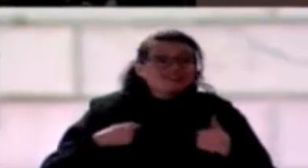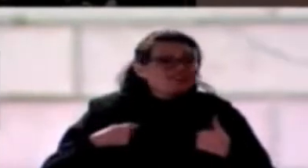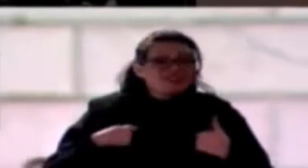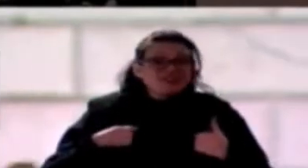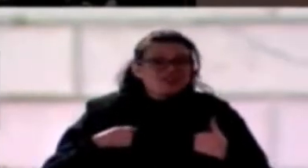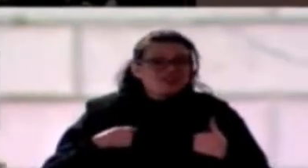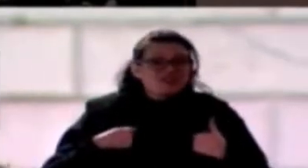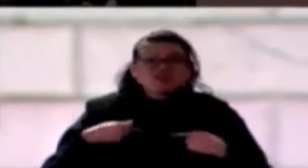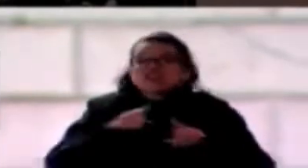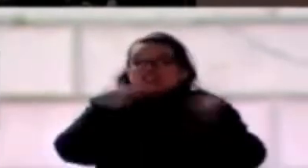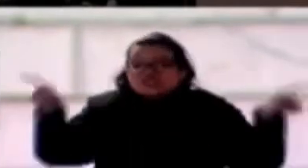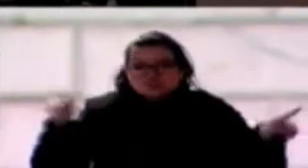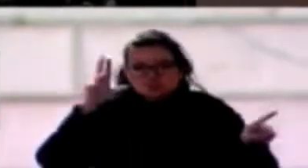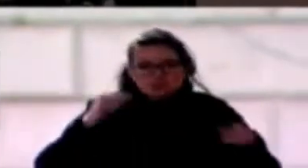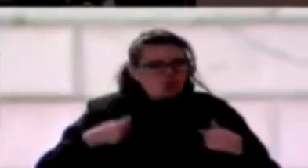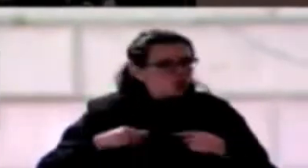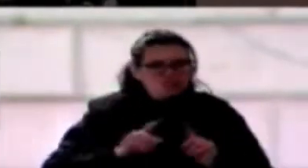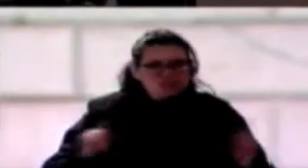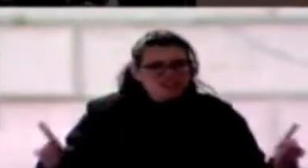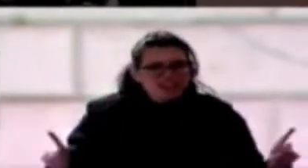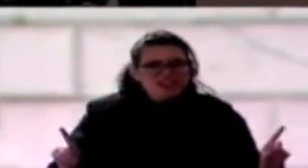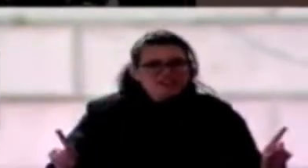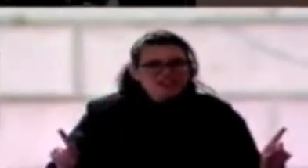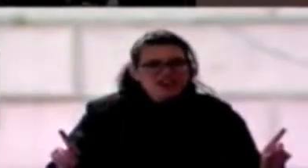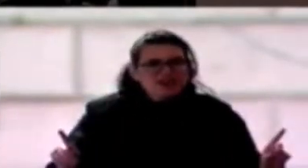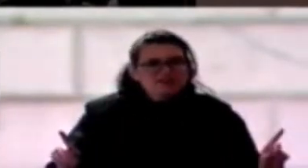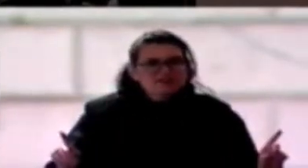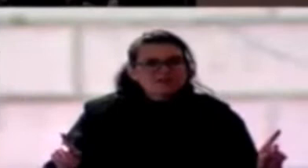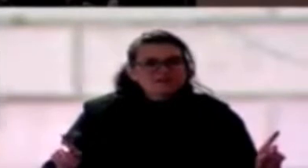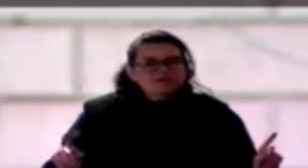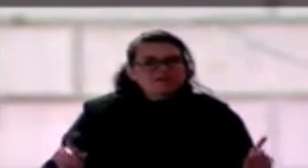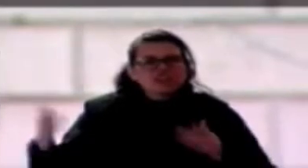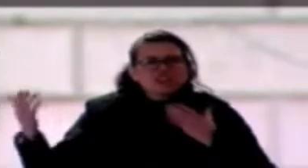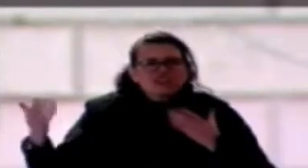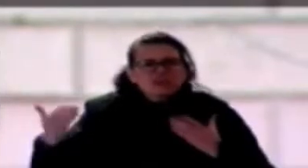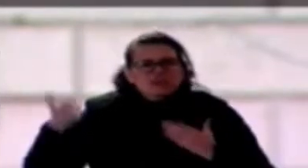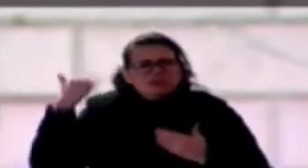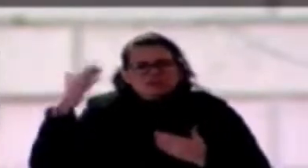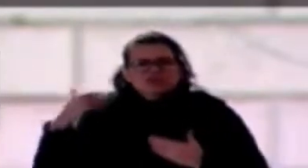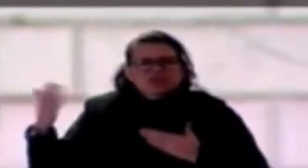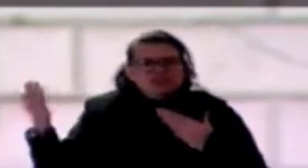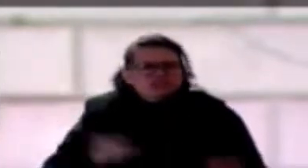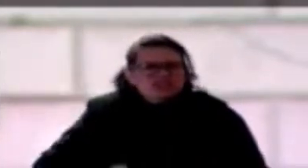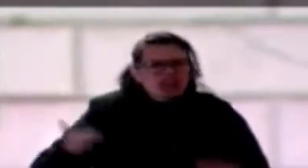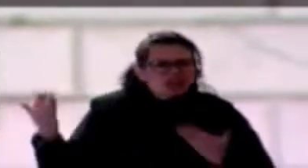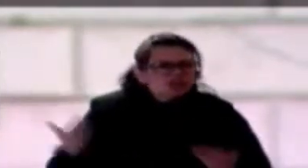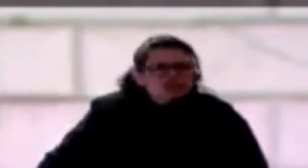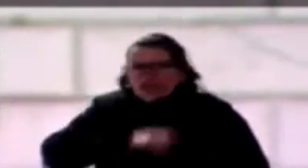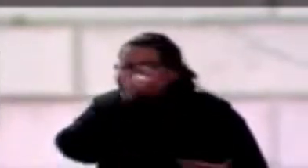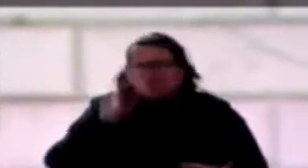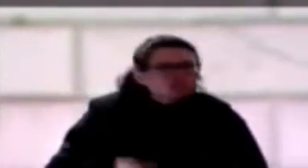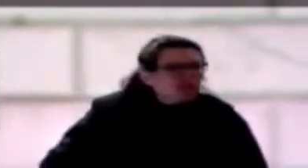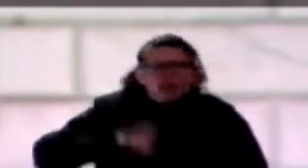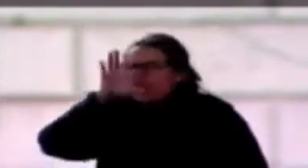ricominciare a parlare, sono stati i meetup che mi hanno invitato in ogni parte d'Italia per darmi quella voce